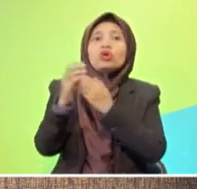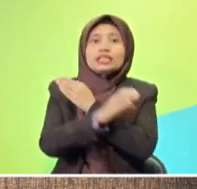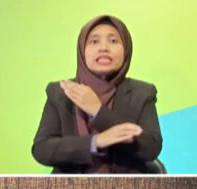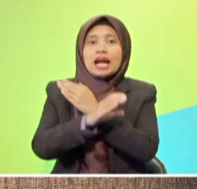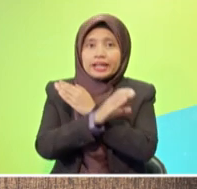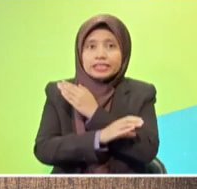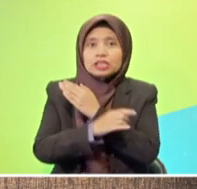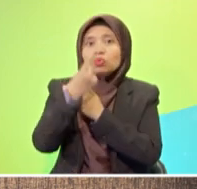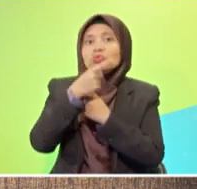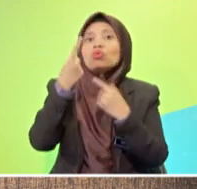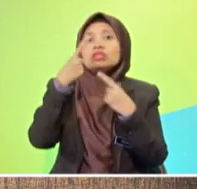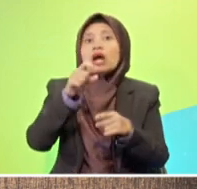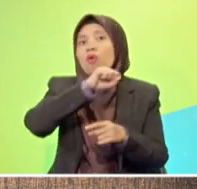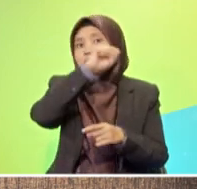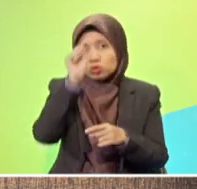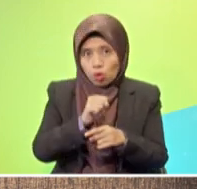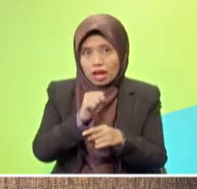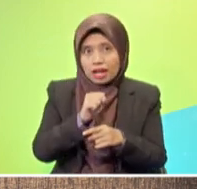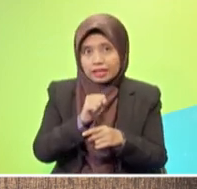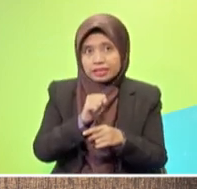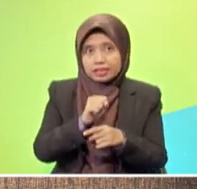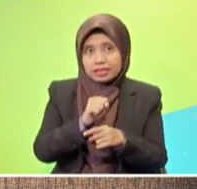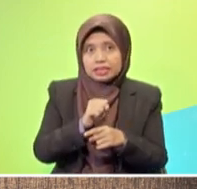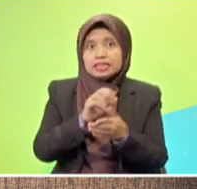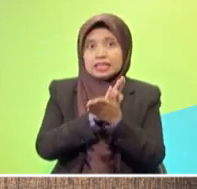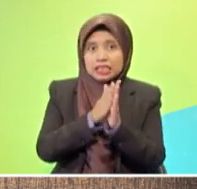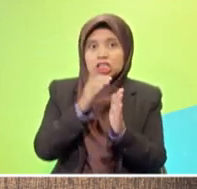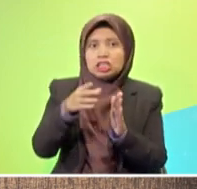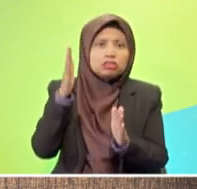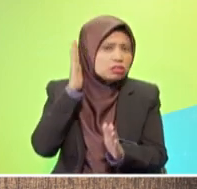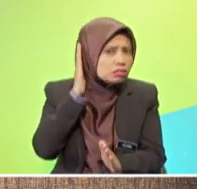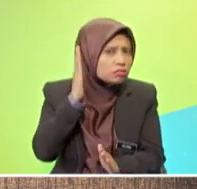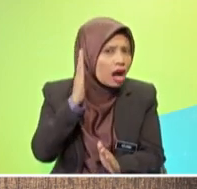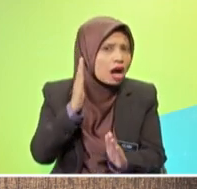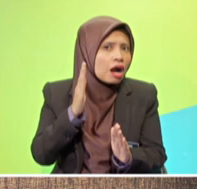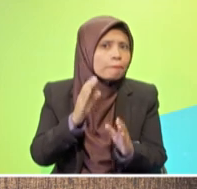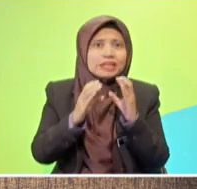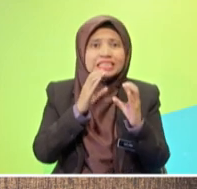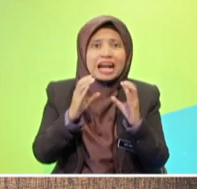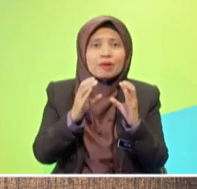kepada teka-teki dan Tina Anak Juragan dan istrinya